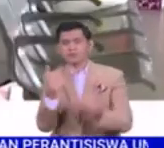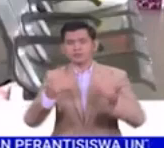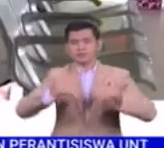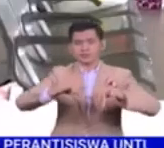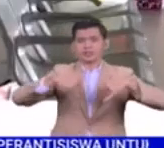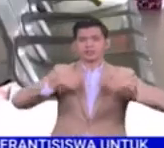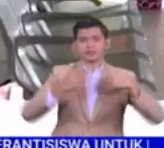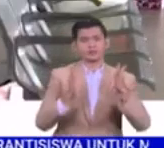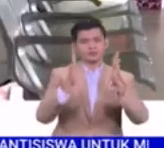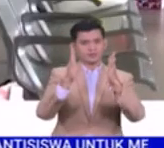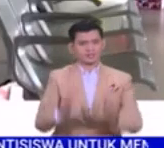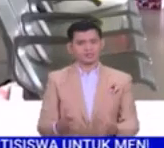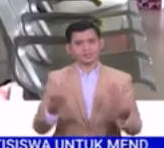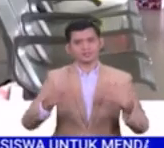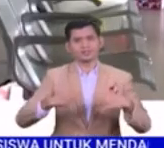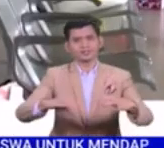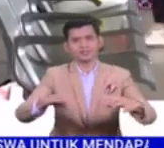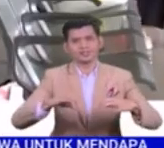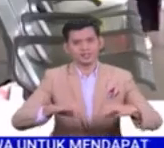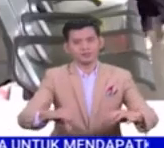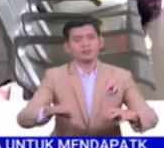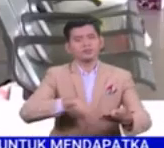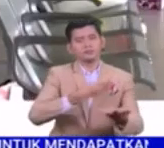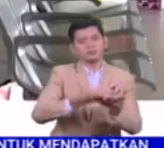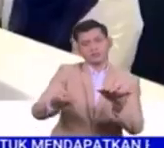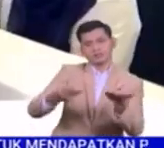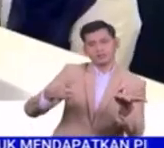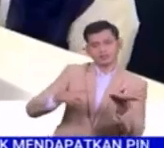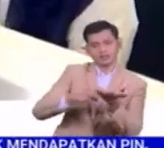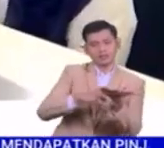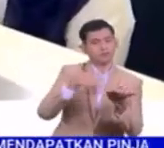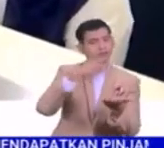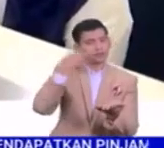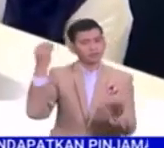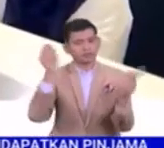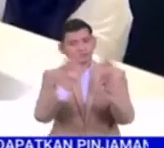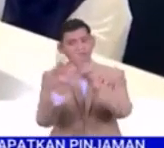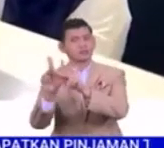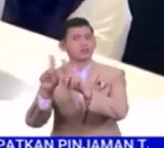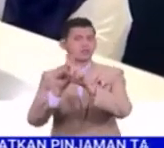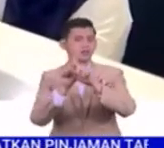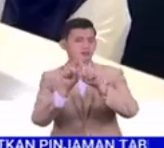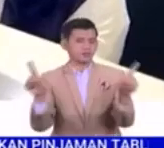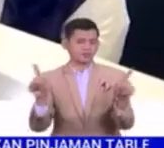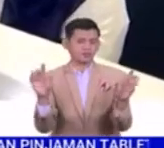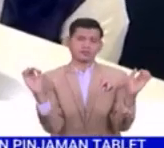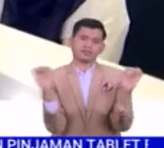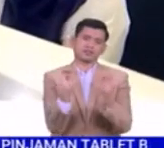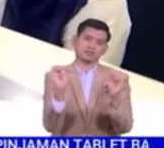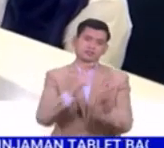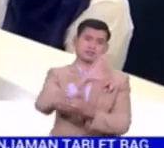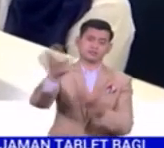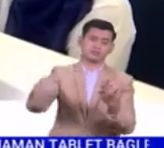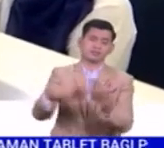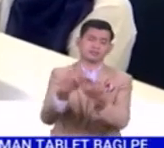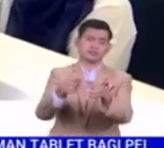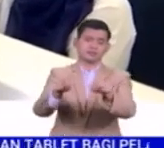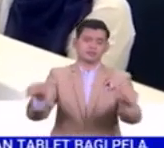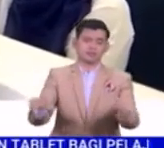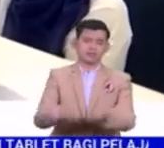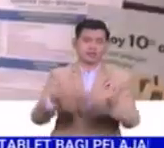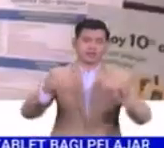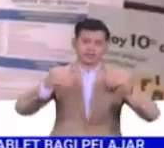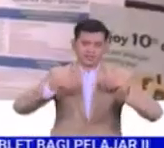ada pengunjung yang cuba membeli tiket untuk pulang ke kampung halaman, namun tidak semua destinasi masih